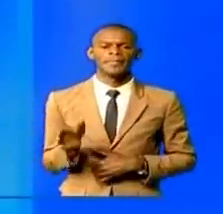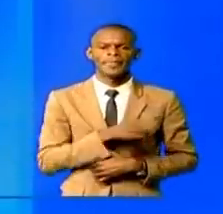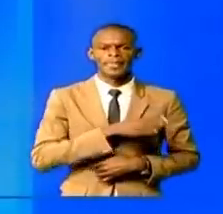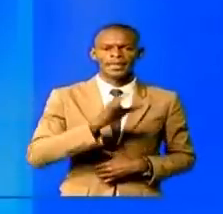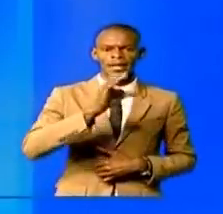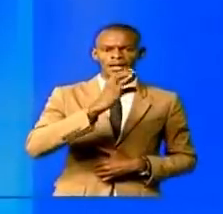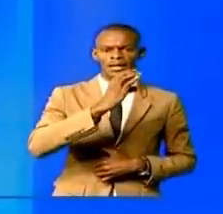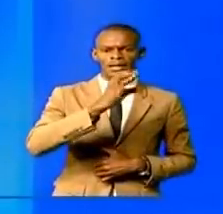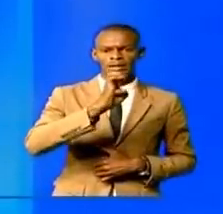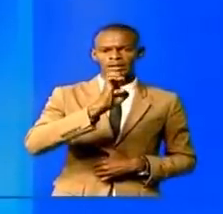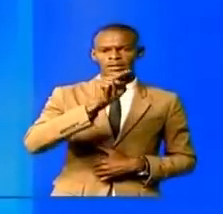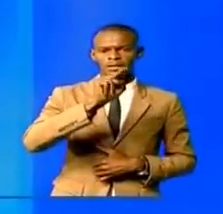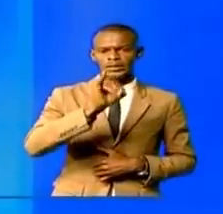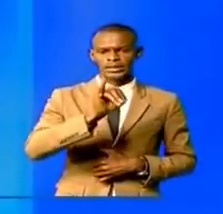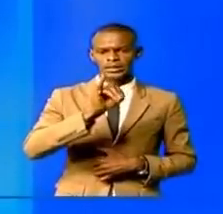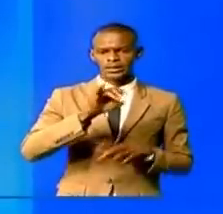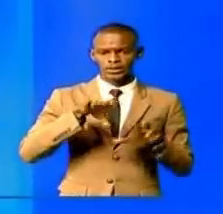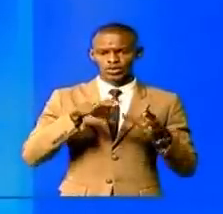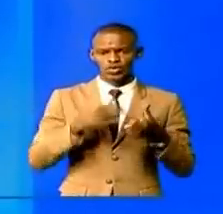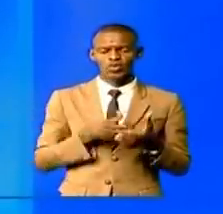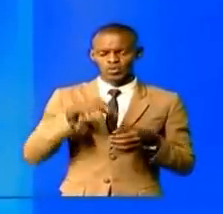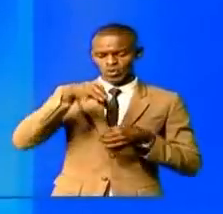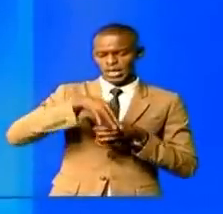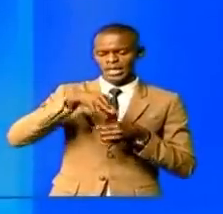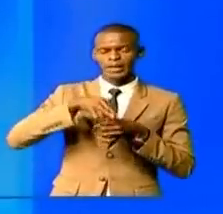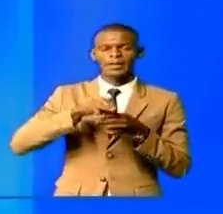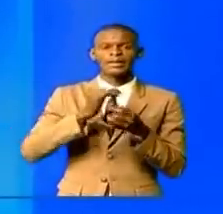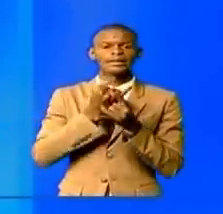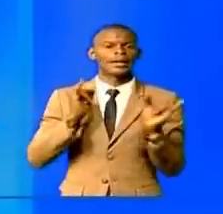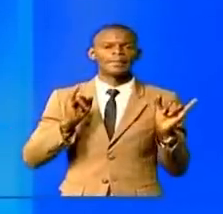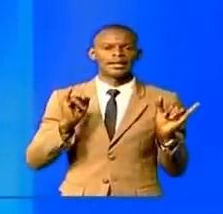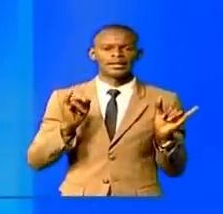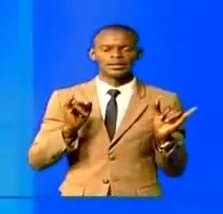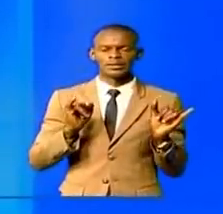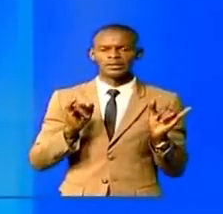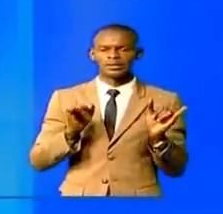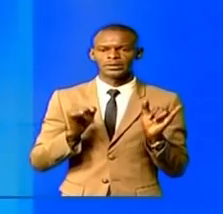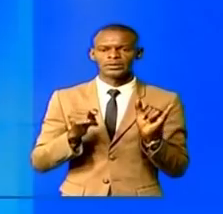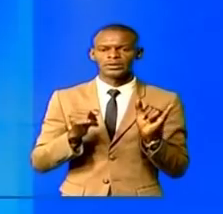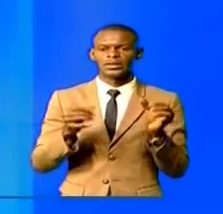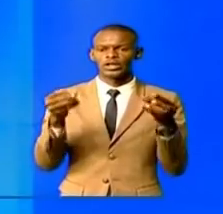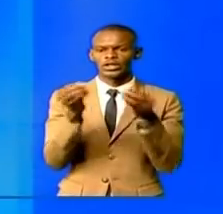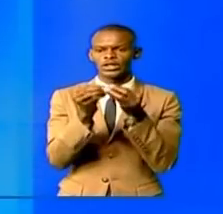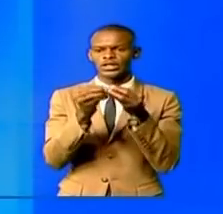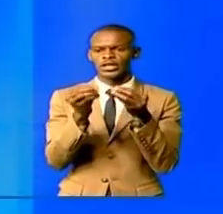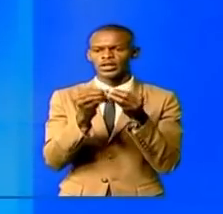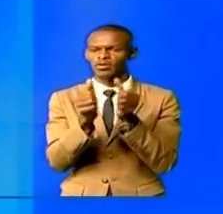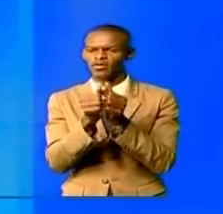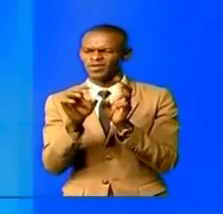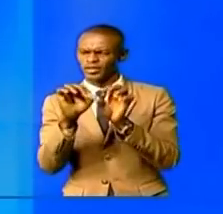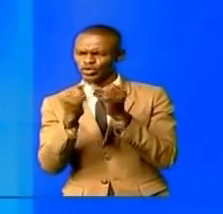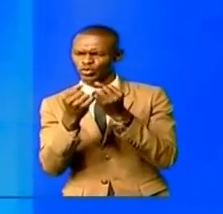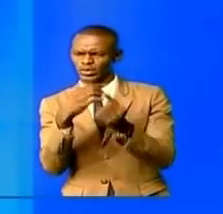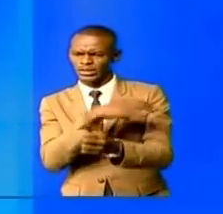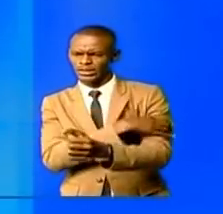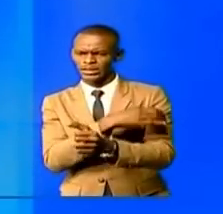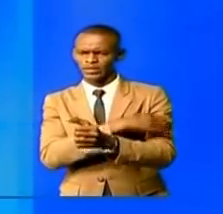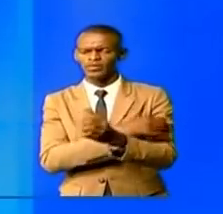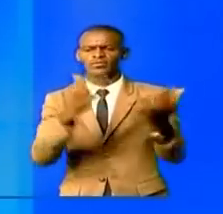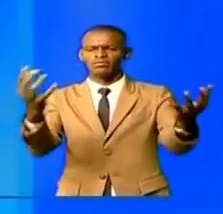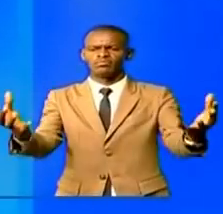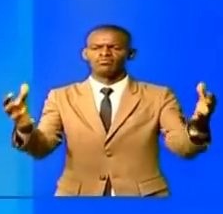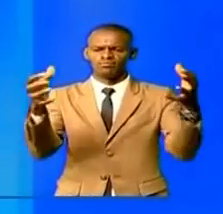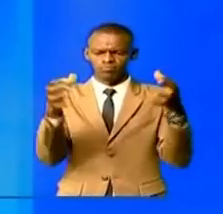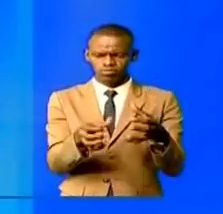nationale indépendante, en concertation avec les organisations de la société civile pour des réformes électorales, ce